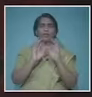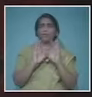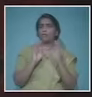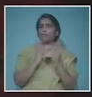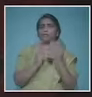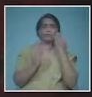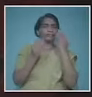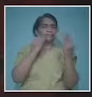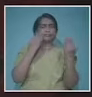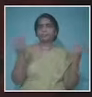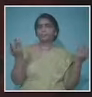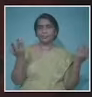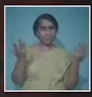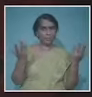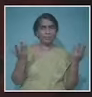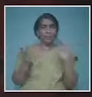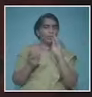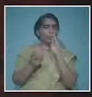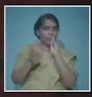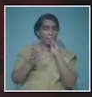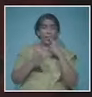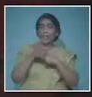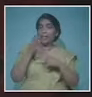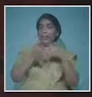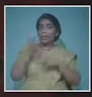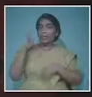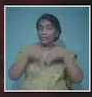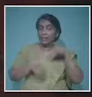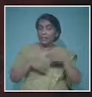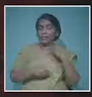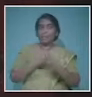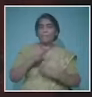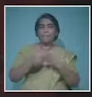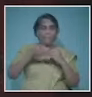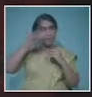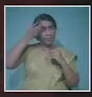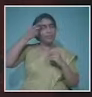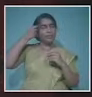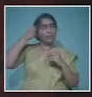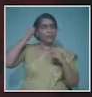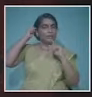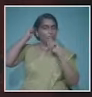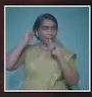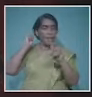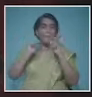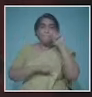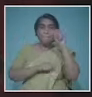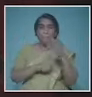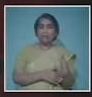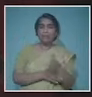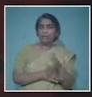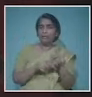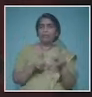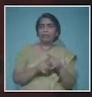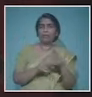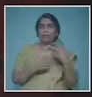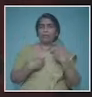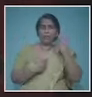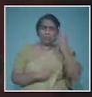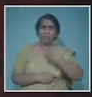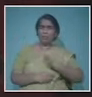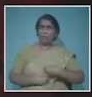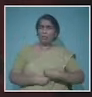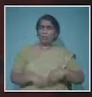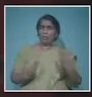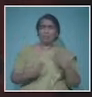අපිට දකින්න නැහැ. මේක හුදෙක්ම දේශපාලන ව්‍යාපාරයක් විතරයි ගරු ඇමෙතුමා. අතරම මිනිස්සු වහල්ලු කරපු කොන්ද බිඳලා